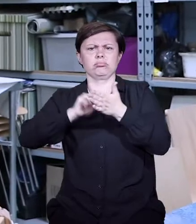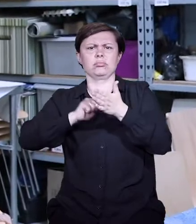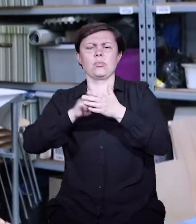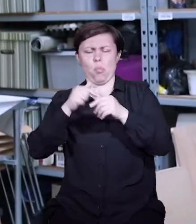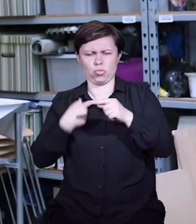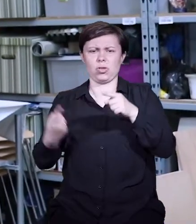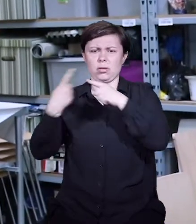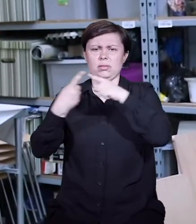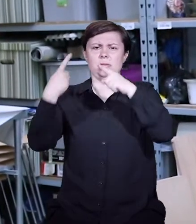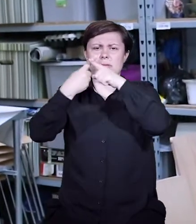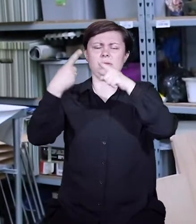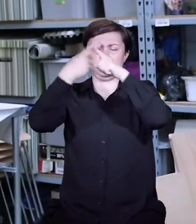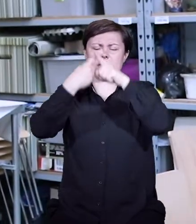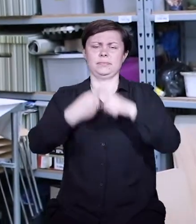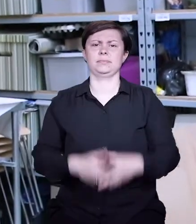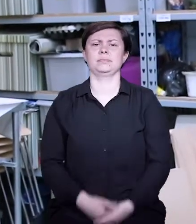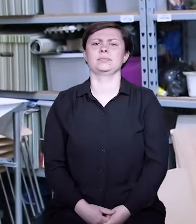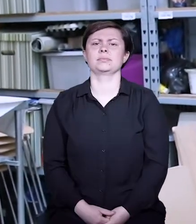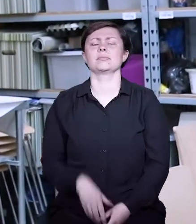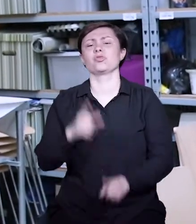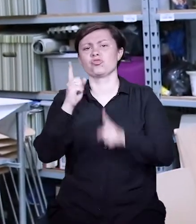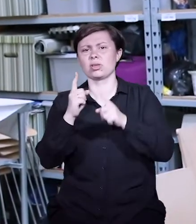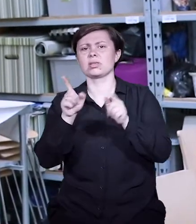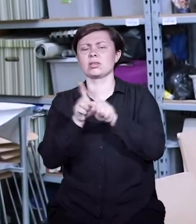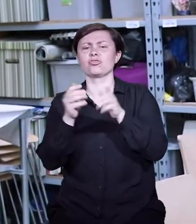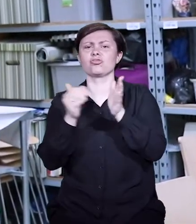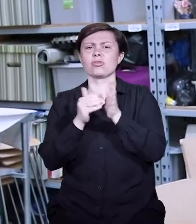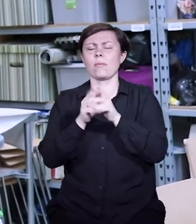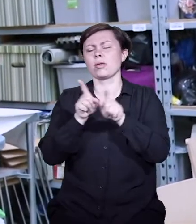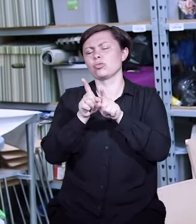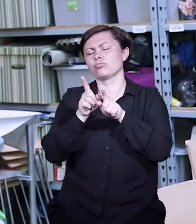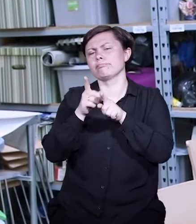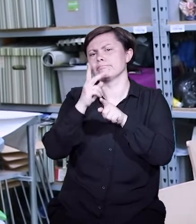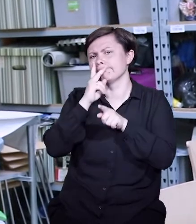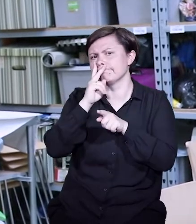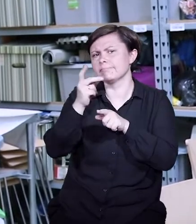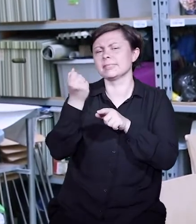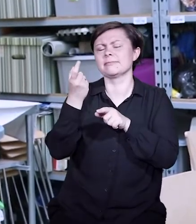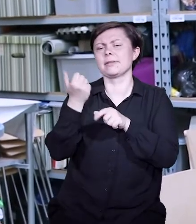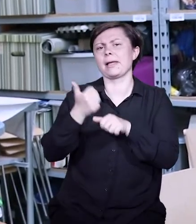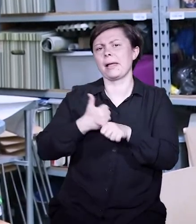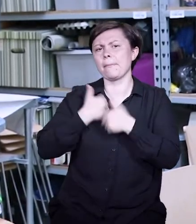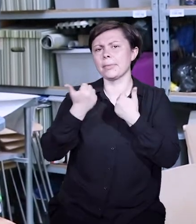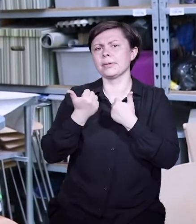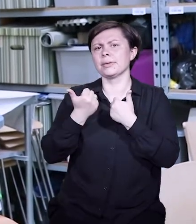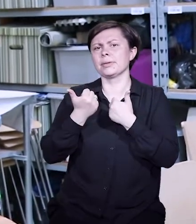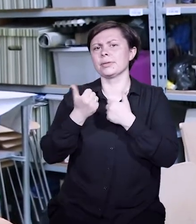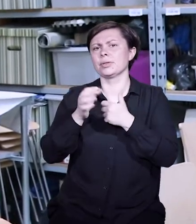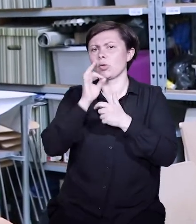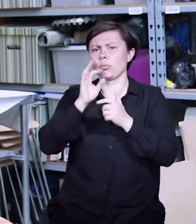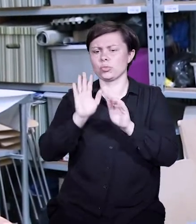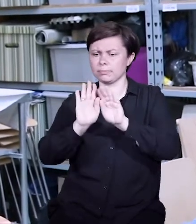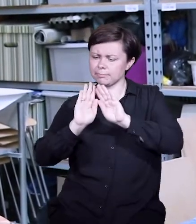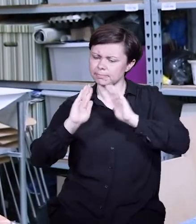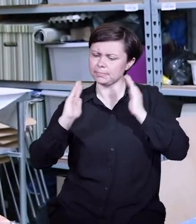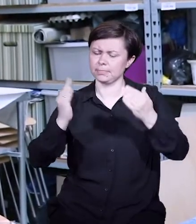czas dokładać. Od czasu do czasu trzeba też poświęcić chwilę na to, żeby wyprowadzić